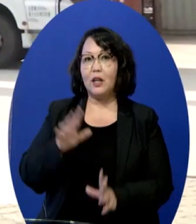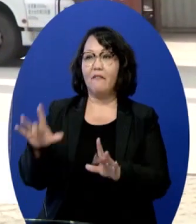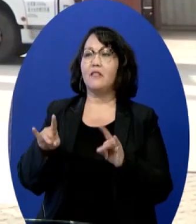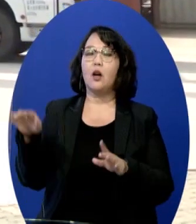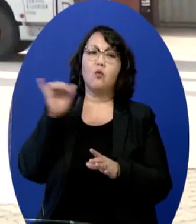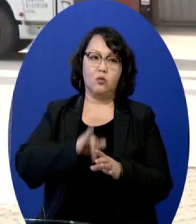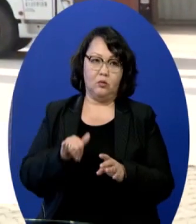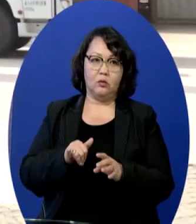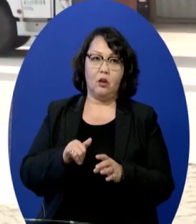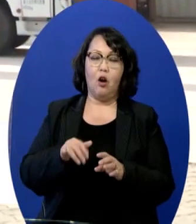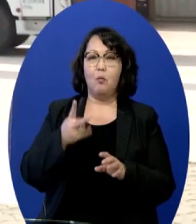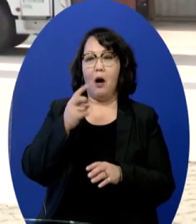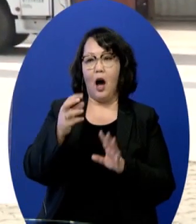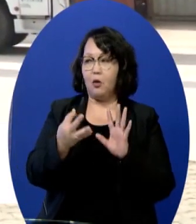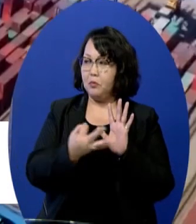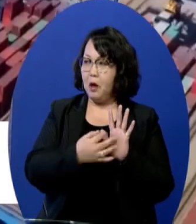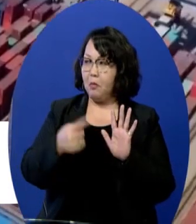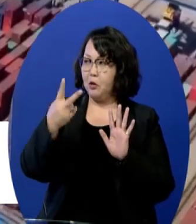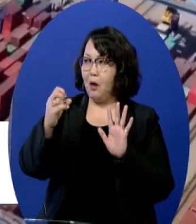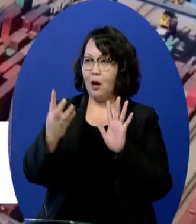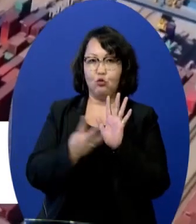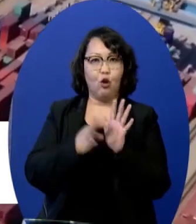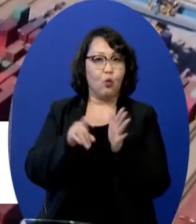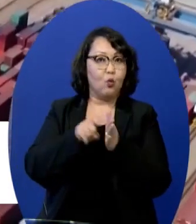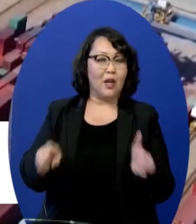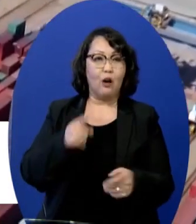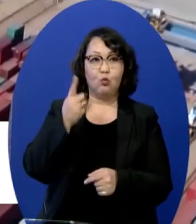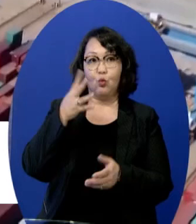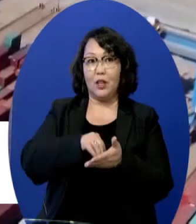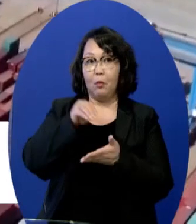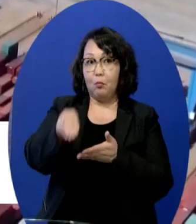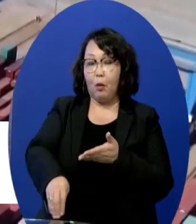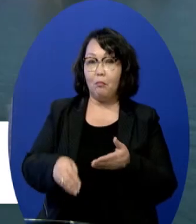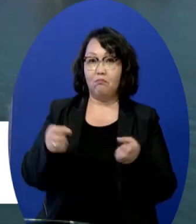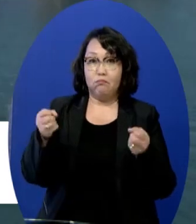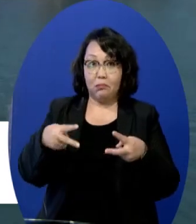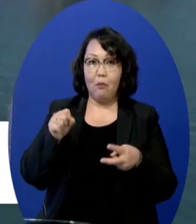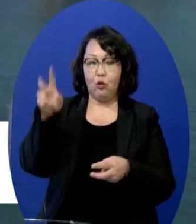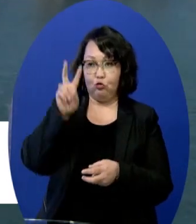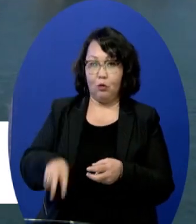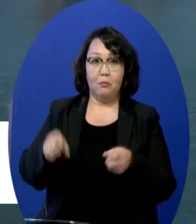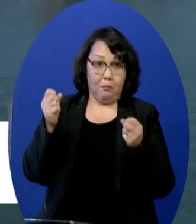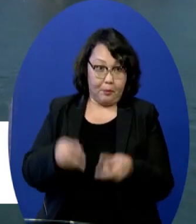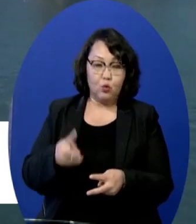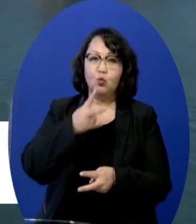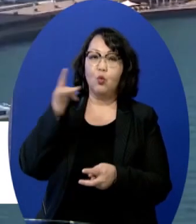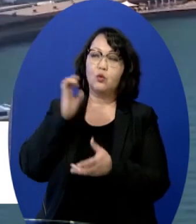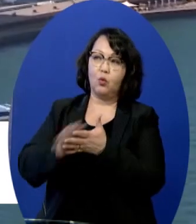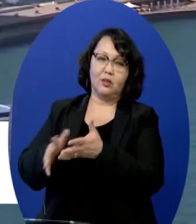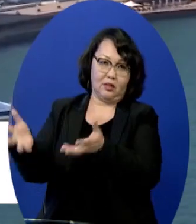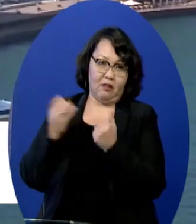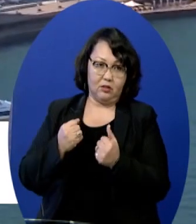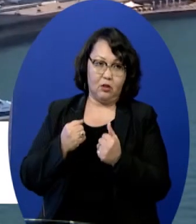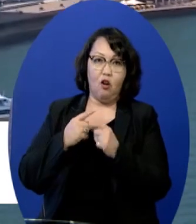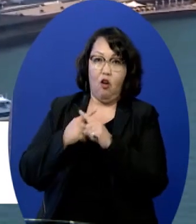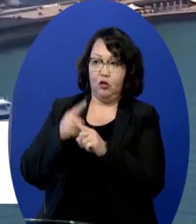За хятад Австрали улсаас 2018-19 оны хооронд 14 тэрбум Америк долларын нүүрс импортлсноос хоригт багцсан